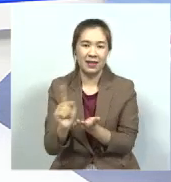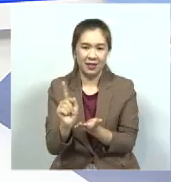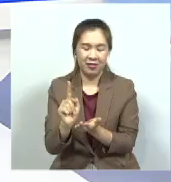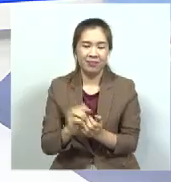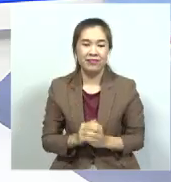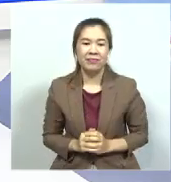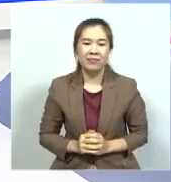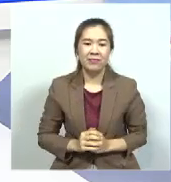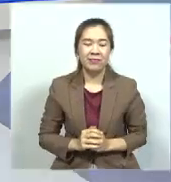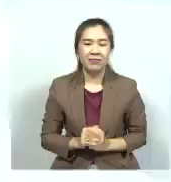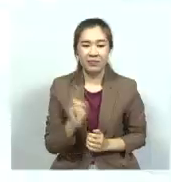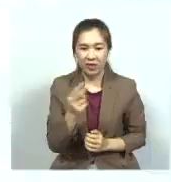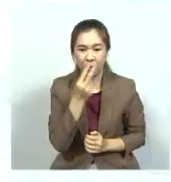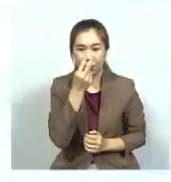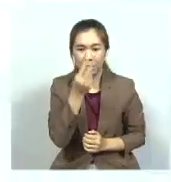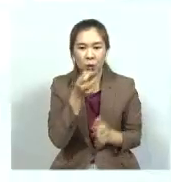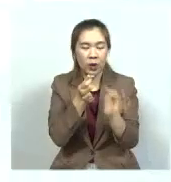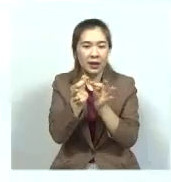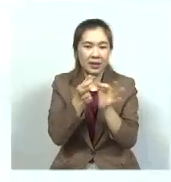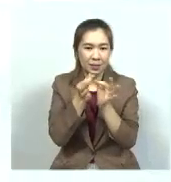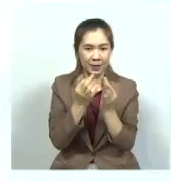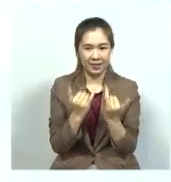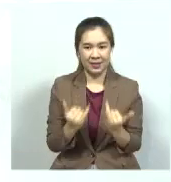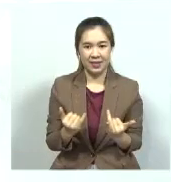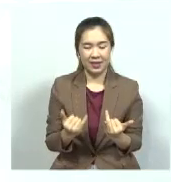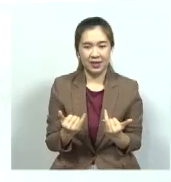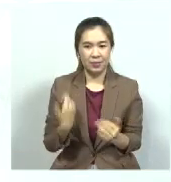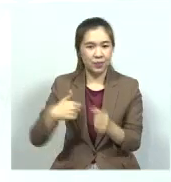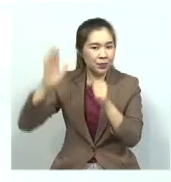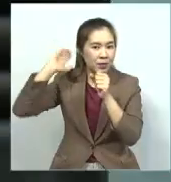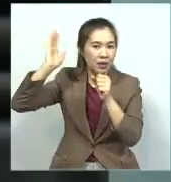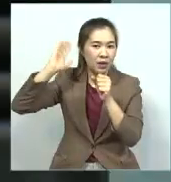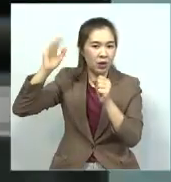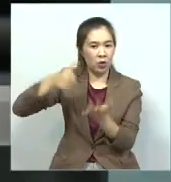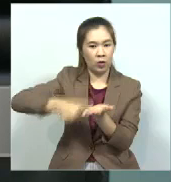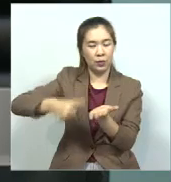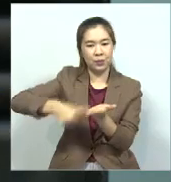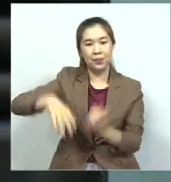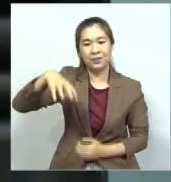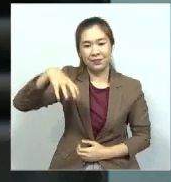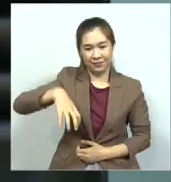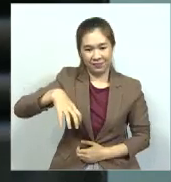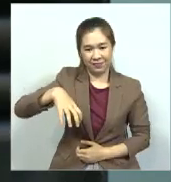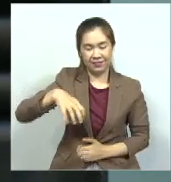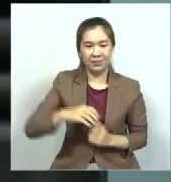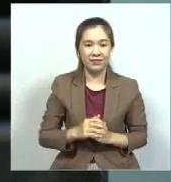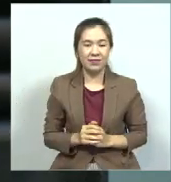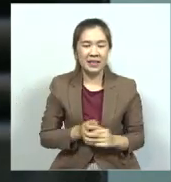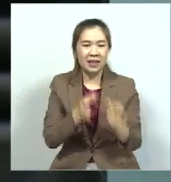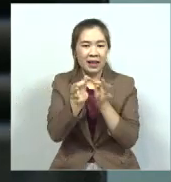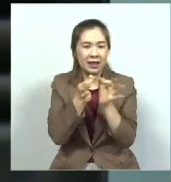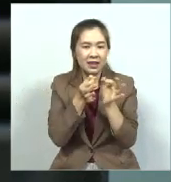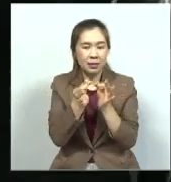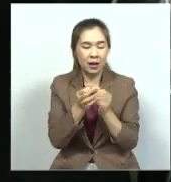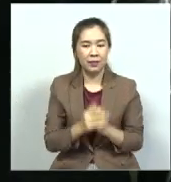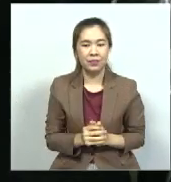ากยิ่งขึ้นนะคะเอามาดูกันว่าการชี้แจงครั้งนี้เนี่ยมาจากโฆษกกรมสัมภากรนายปิ่นสายสุรัสวดีที่ชี้แจงว่